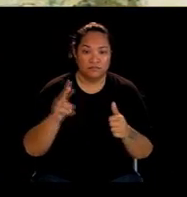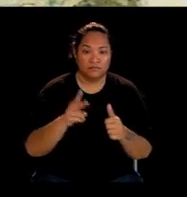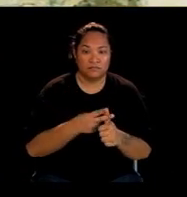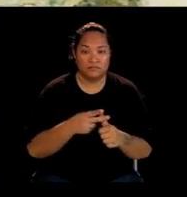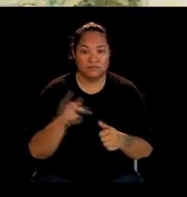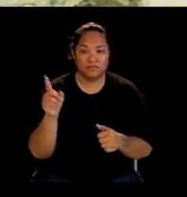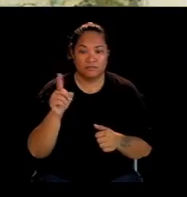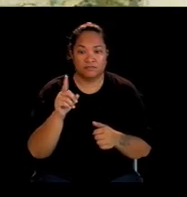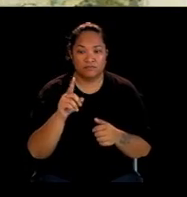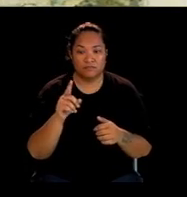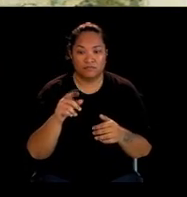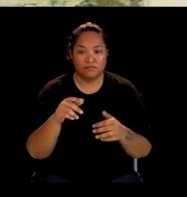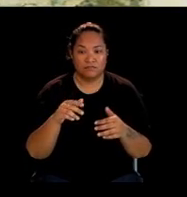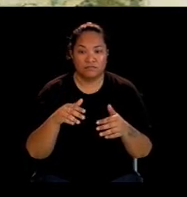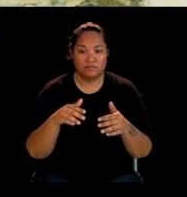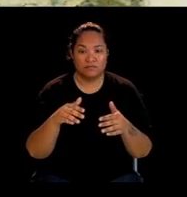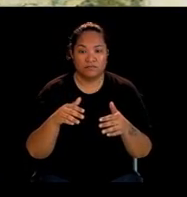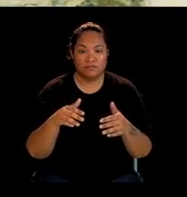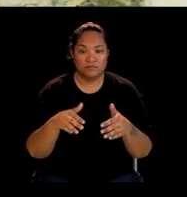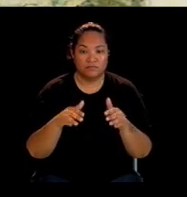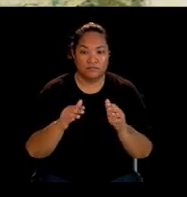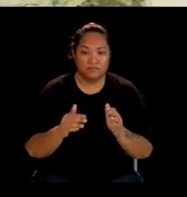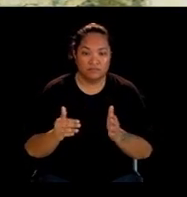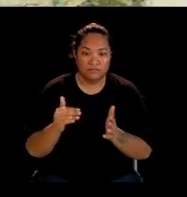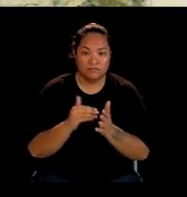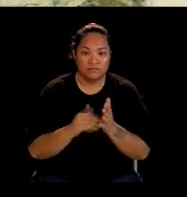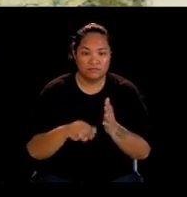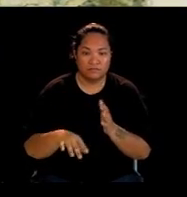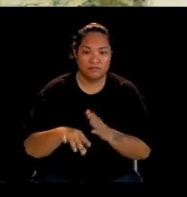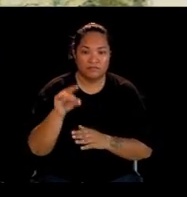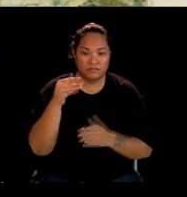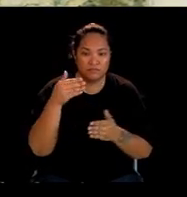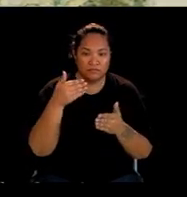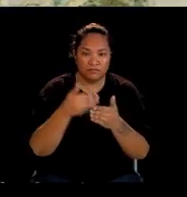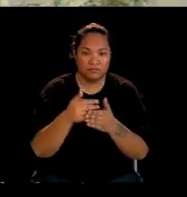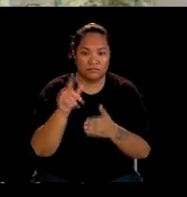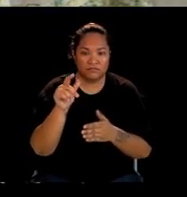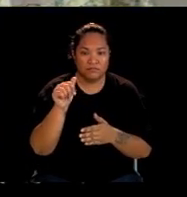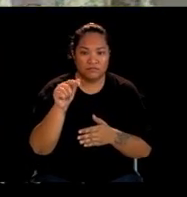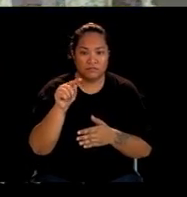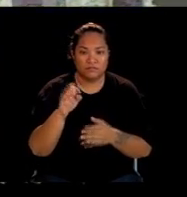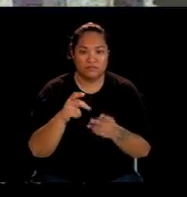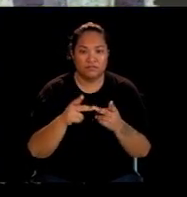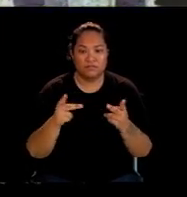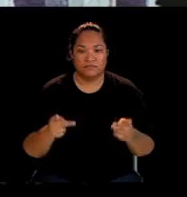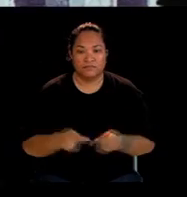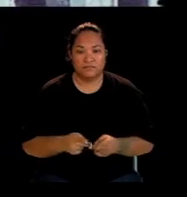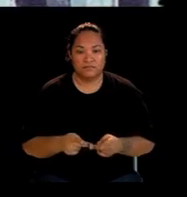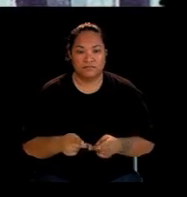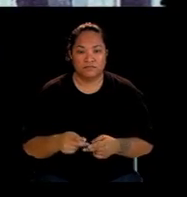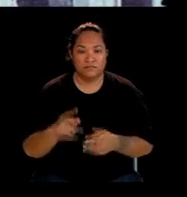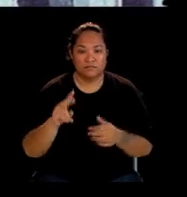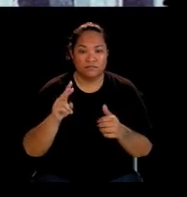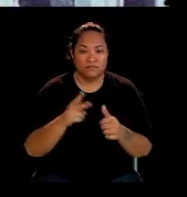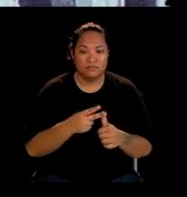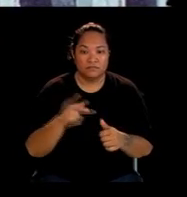Iminahugwa sesu man masoda ite lang imanawtaw mo na siha, hihod gifansagadan